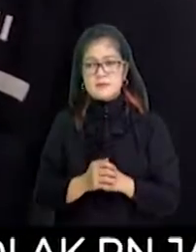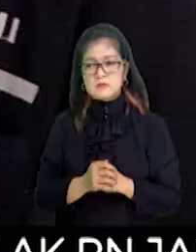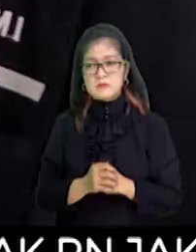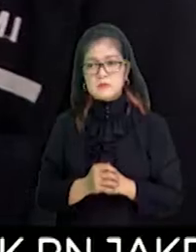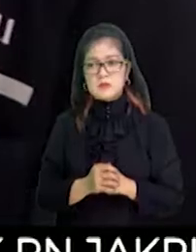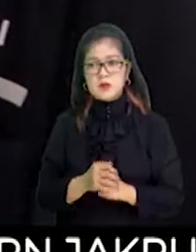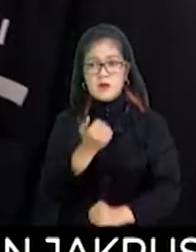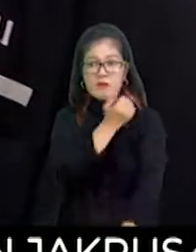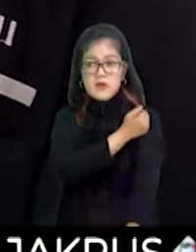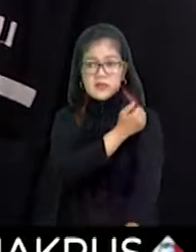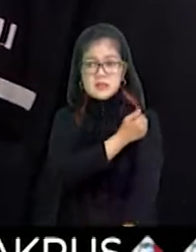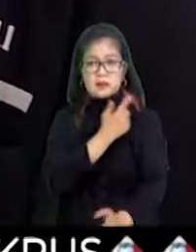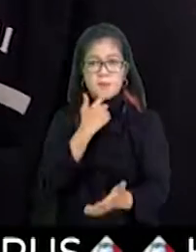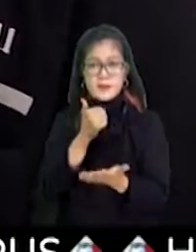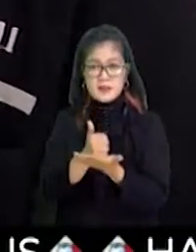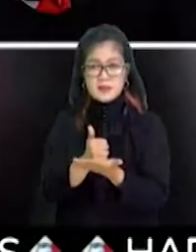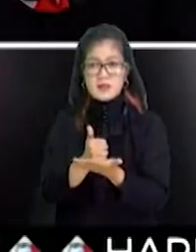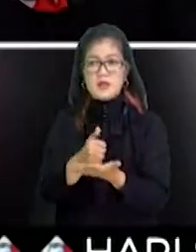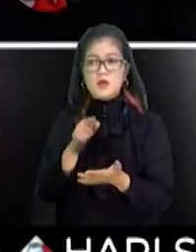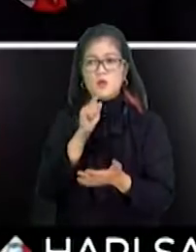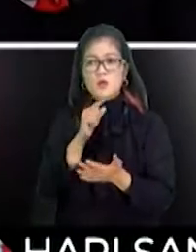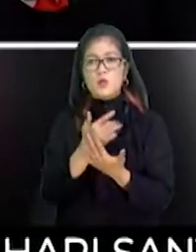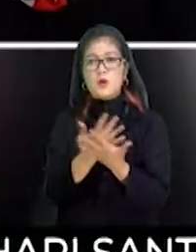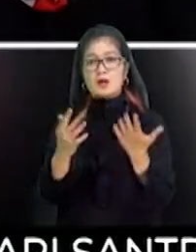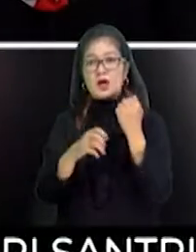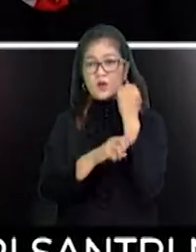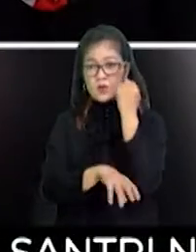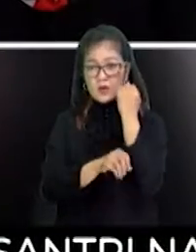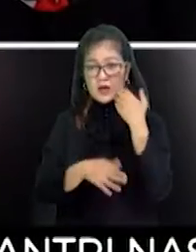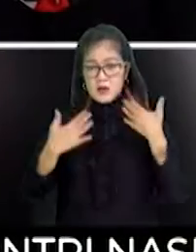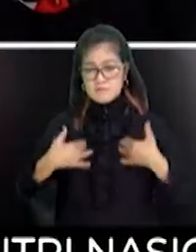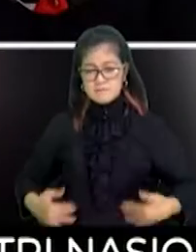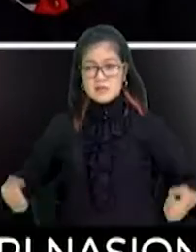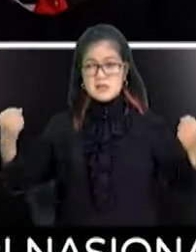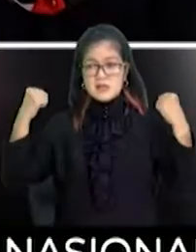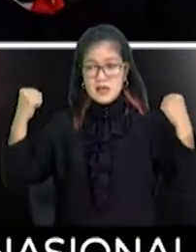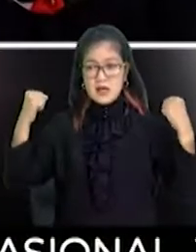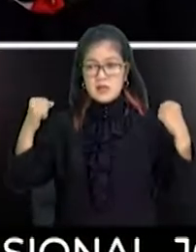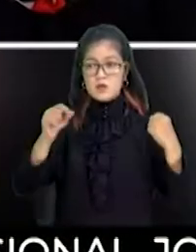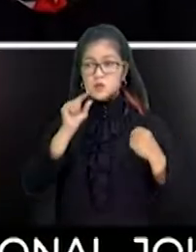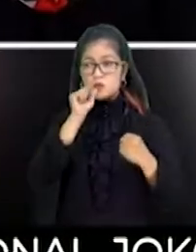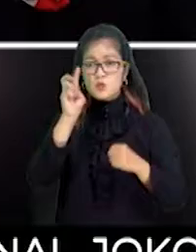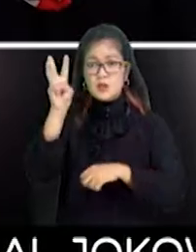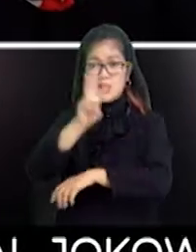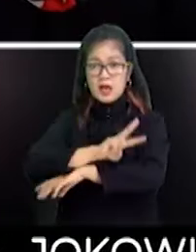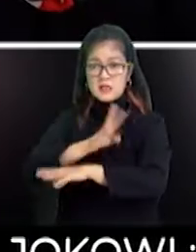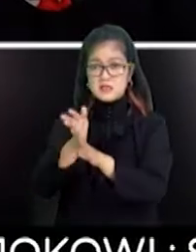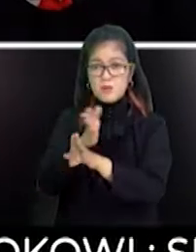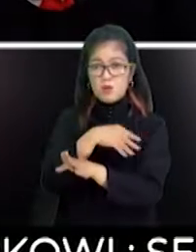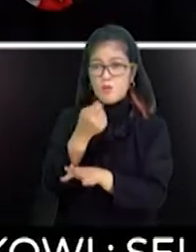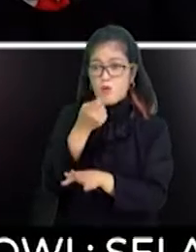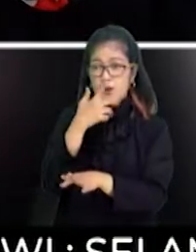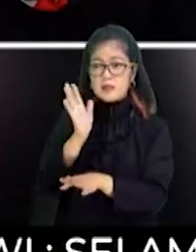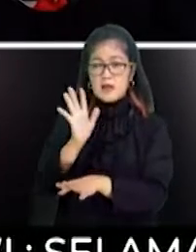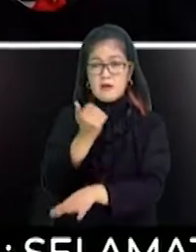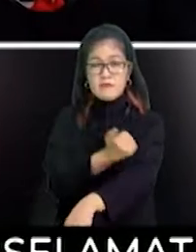untuk nemenin sehat tidur cukup minimal lima jam dia tidak ada minum obat selama 3 hari hal yang bagian vaksin untuk posting